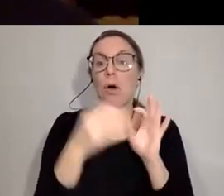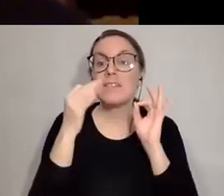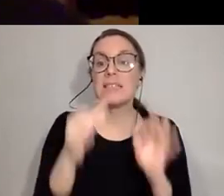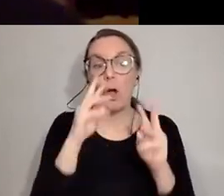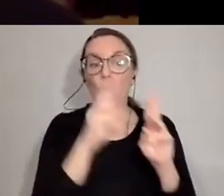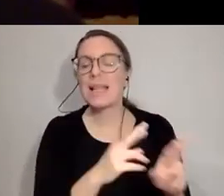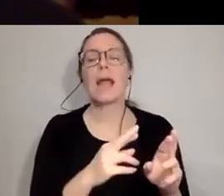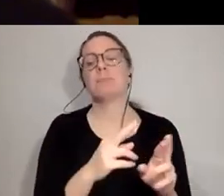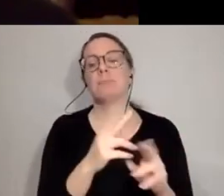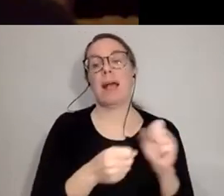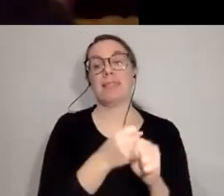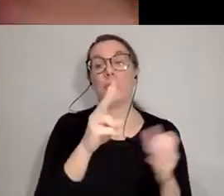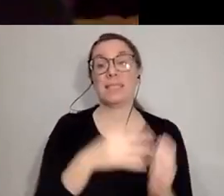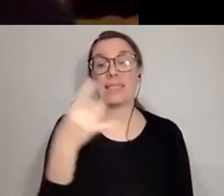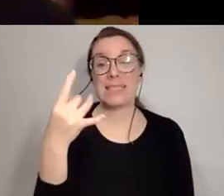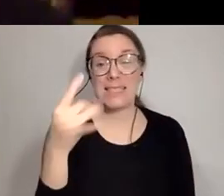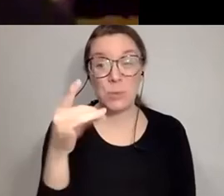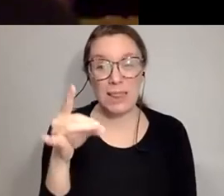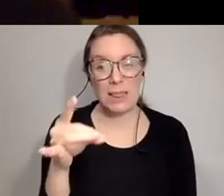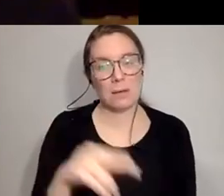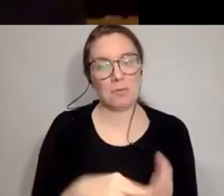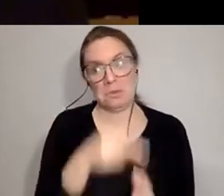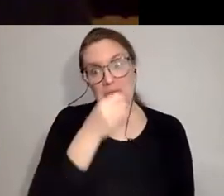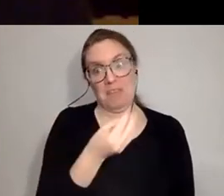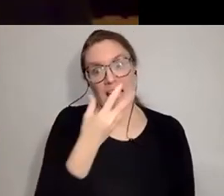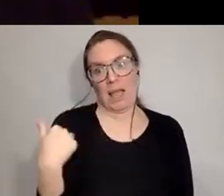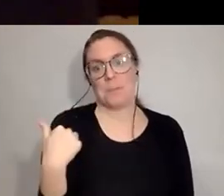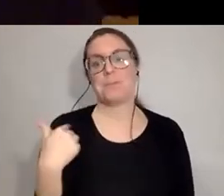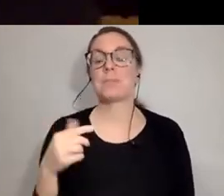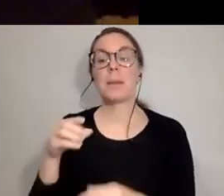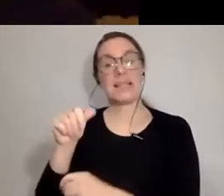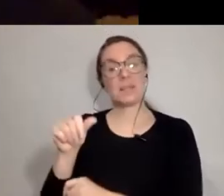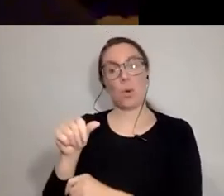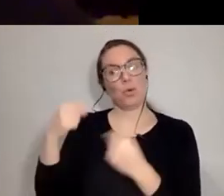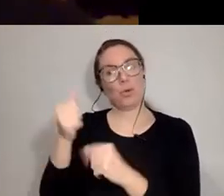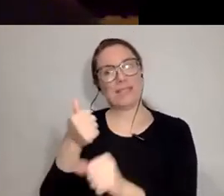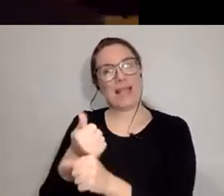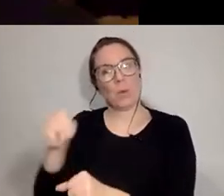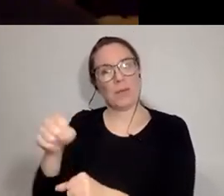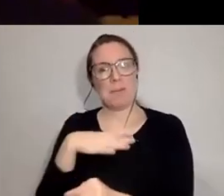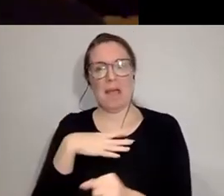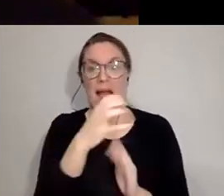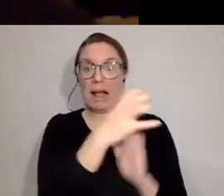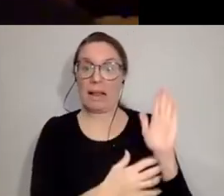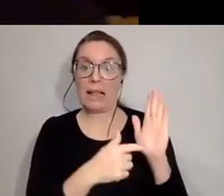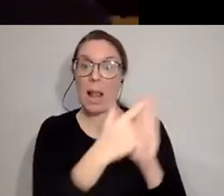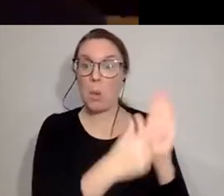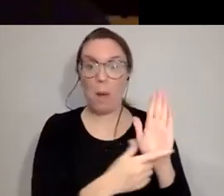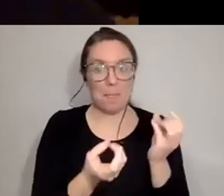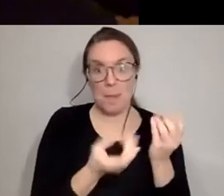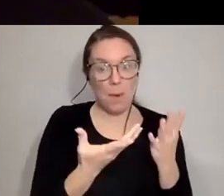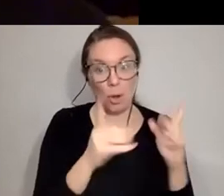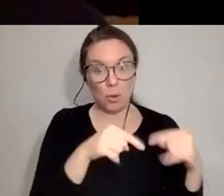'est tout à fait récent. Nous, le master qui existe depuis dix ans n'était pas soutenu finalement par des textes législatifs